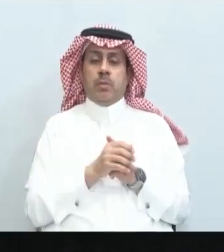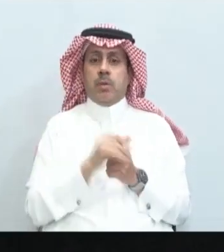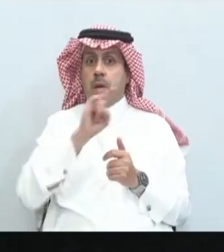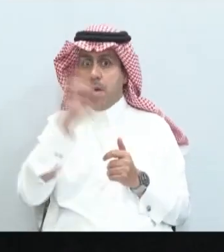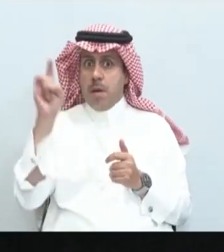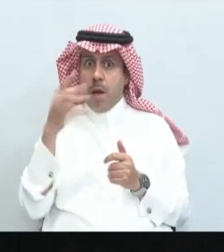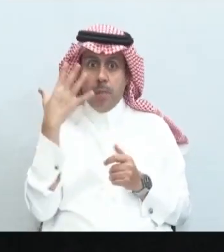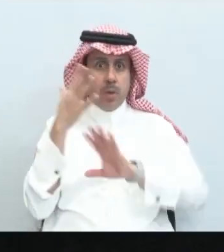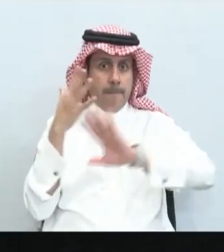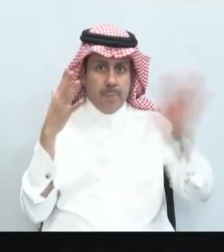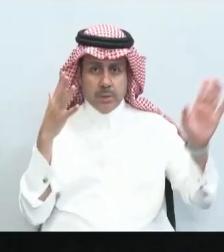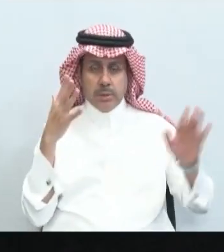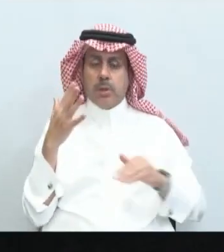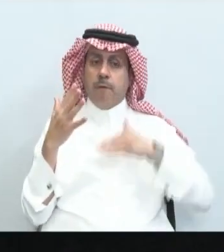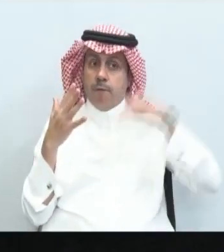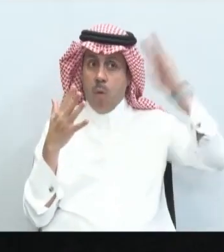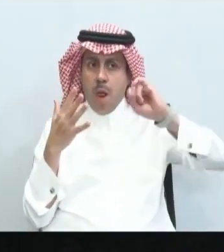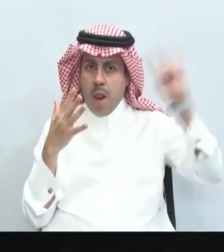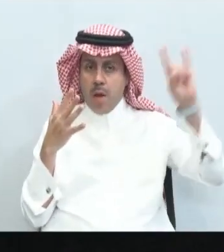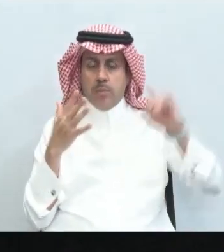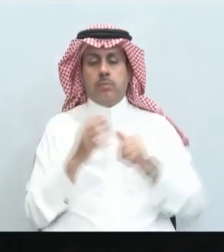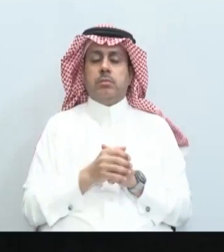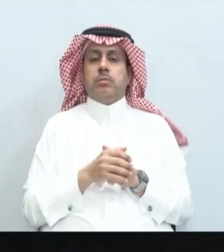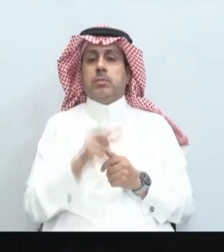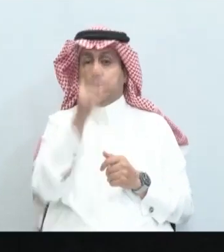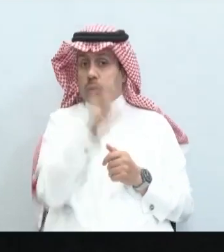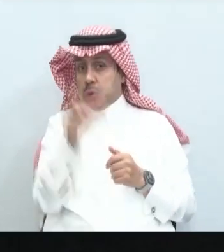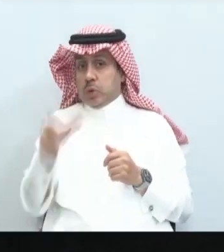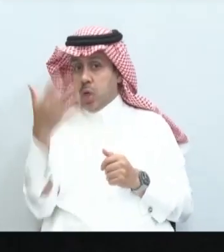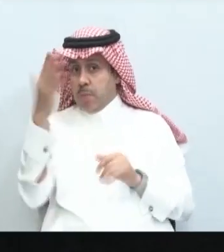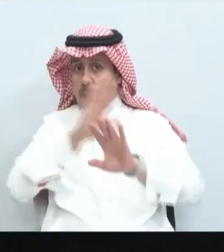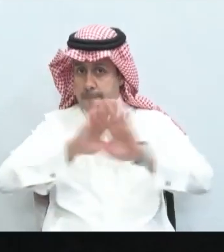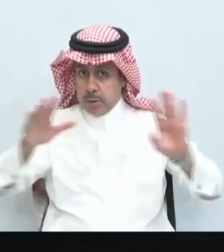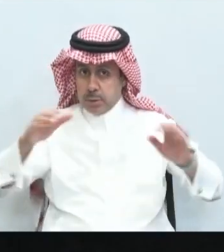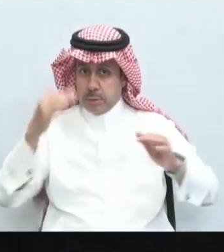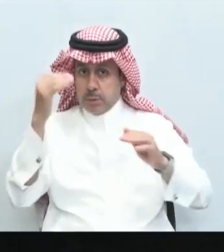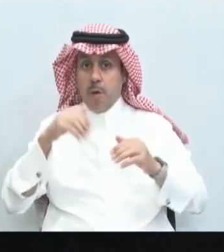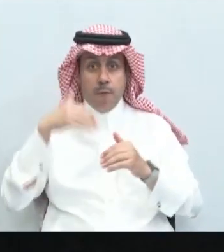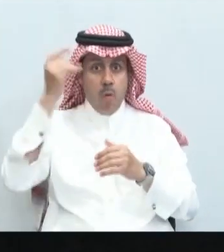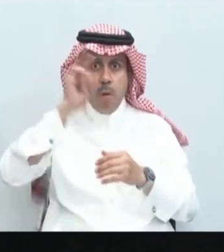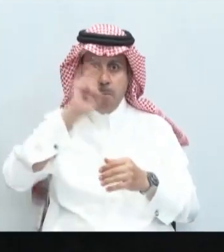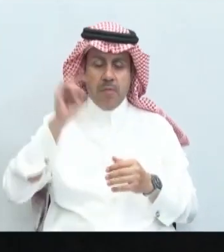اشخاص في داخل هذه الشقه فهذا يجب عليك ان تلتزم مثلا